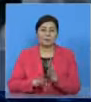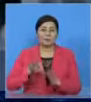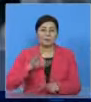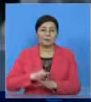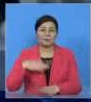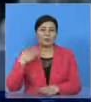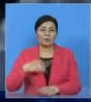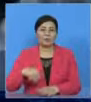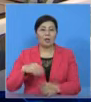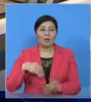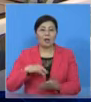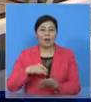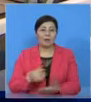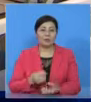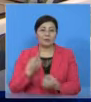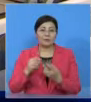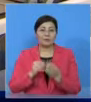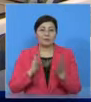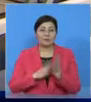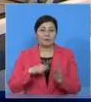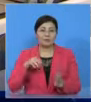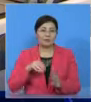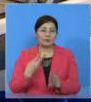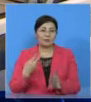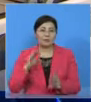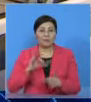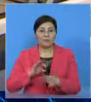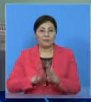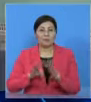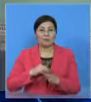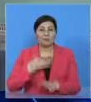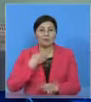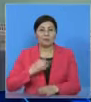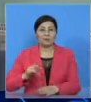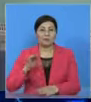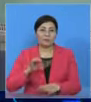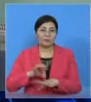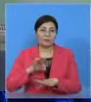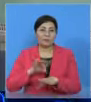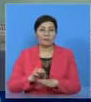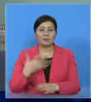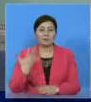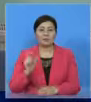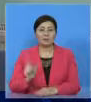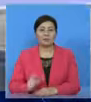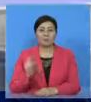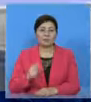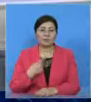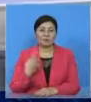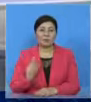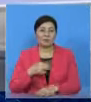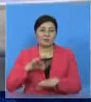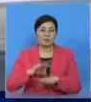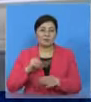В городе Актобе выявлено 19 больных, включая 2 бессимптомных. В Мартовском районе коронавирус диагностирован у 5 человек и по одному